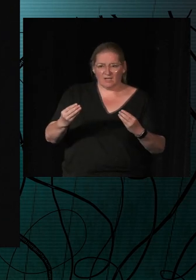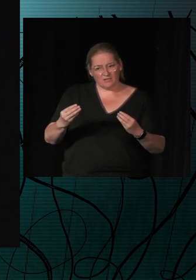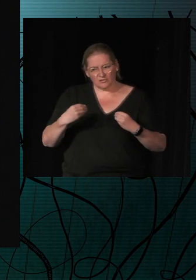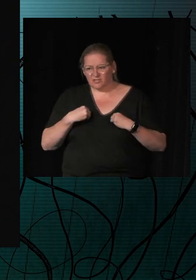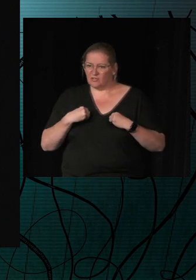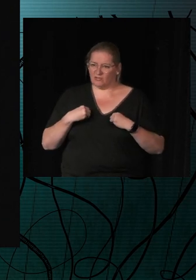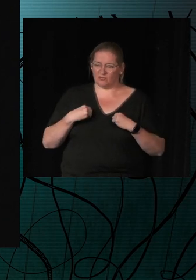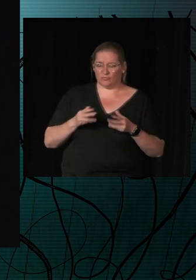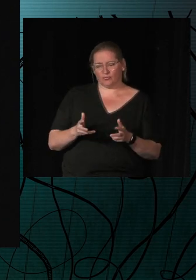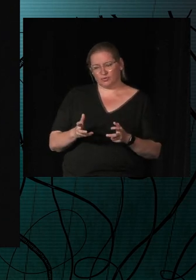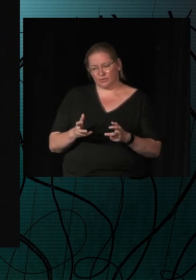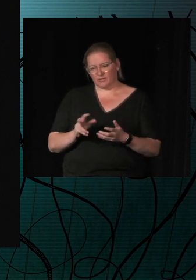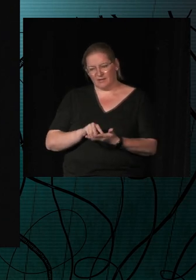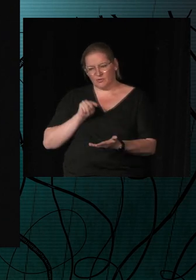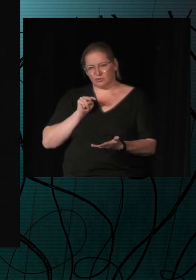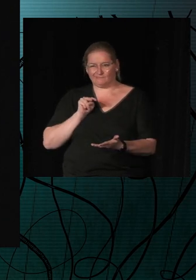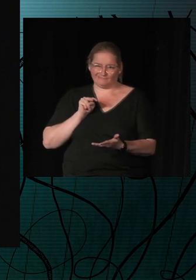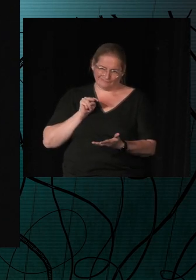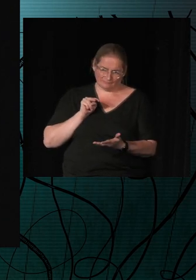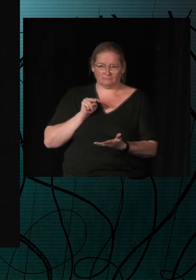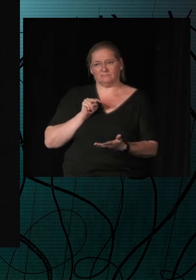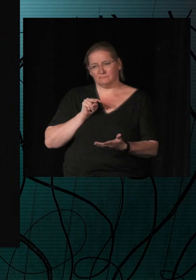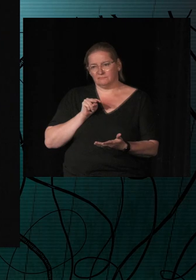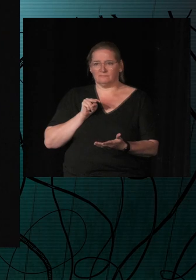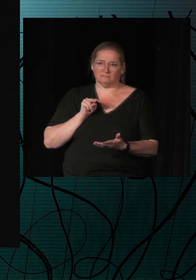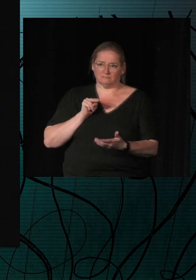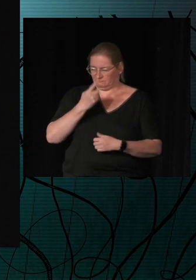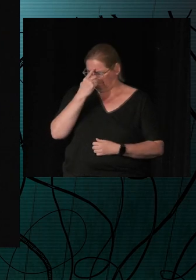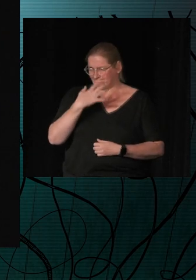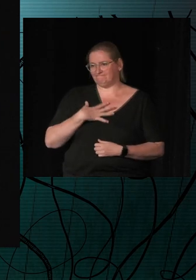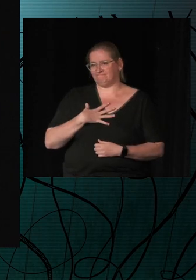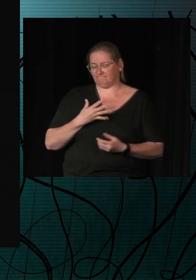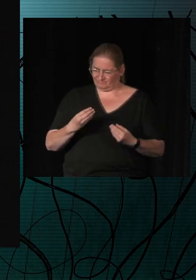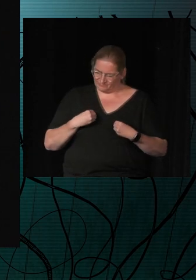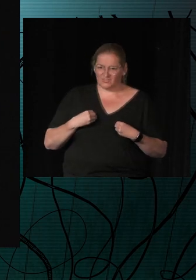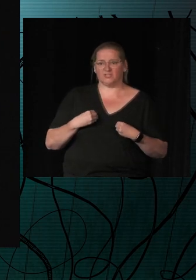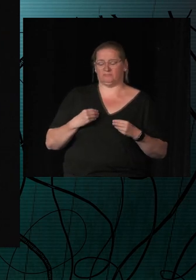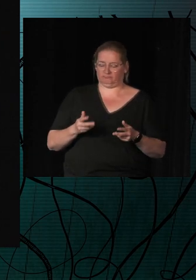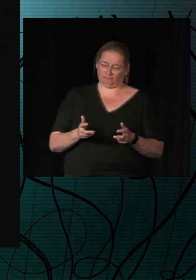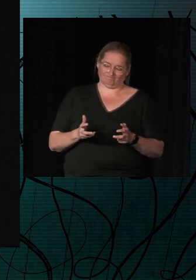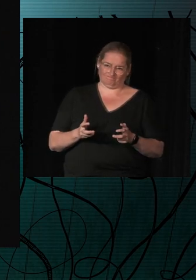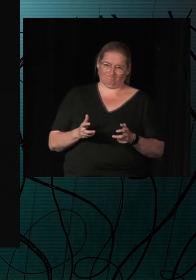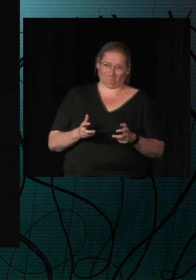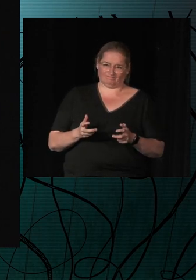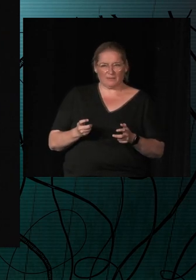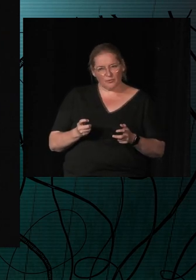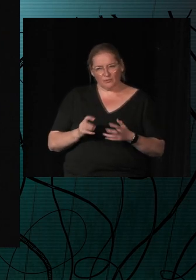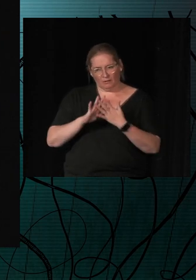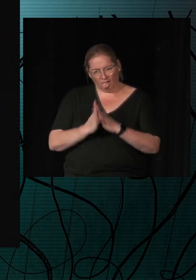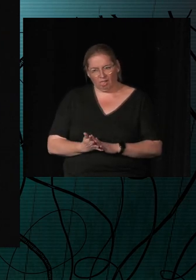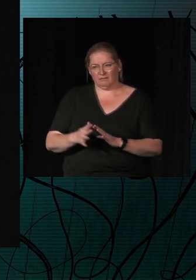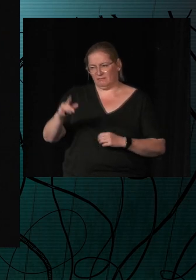jeu et du coup je suis à peu près convaincu que ça euh affecte notre façon d'y jouer euh parce qu'en fait